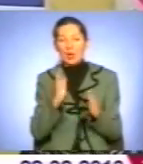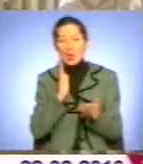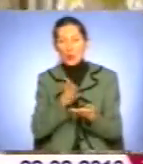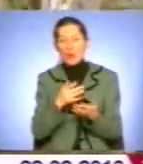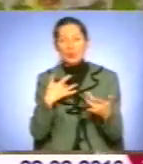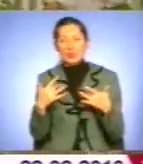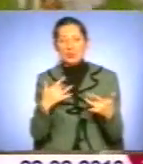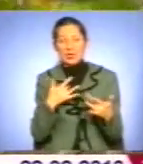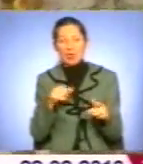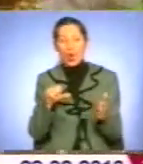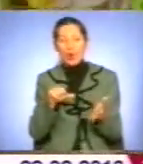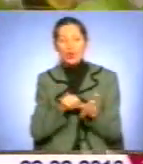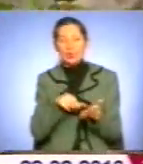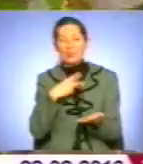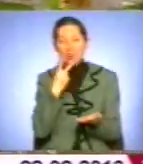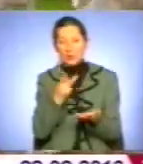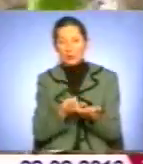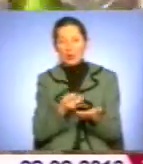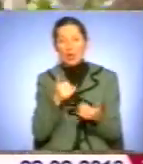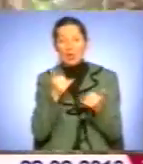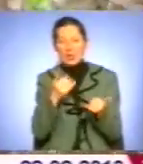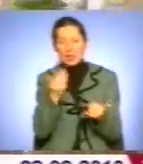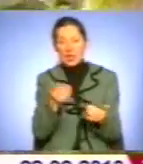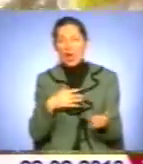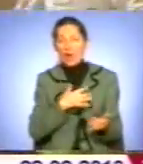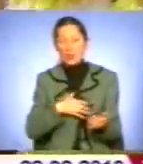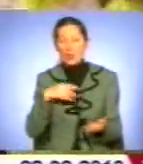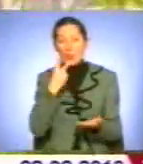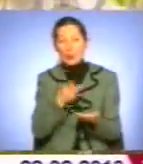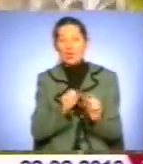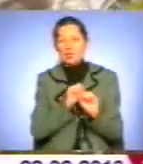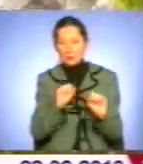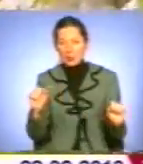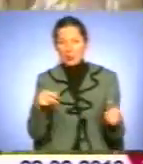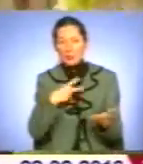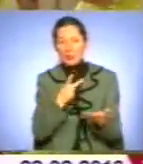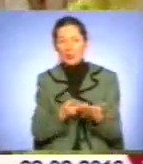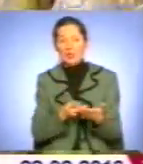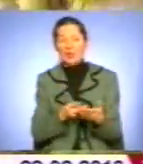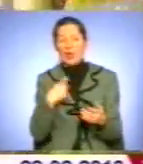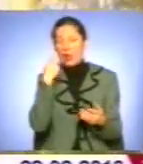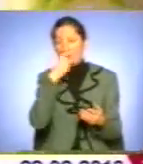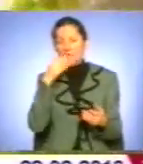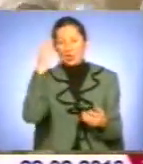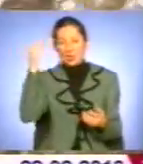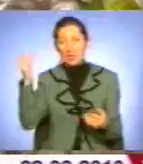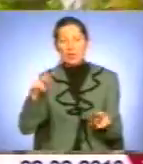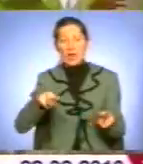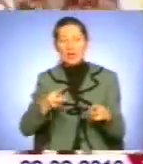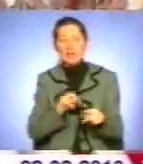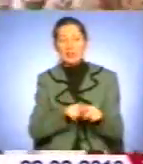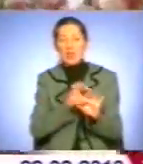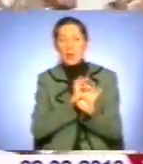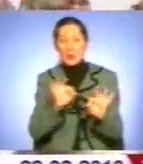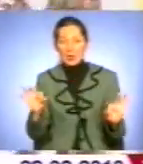сцені. Учасники зазначають, для них важливо проявити сміливість і продемонструвати власний талант. Танці – це